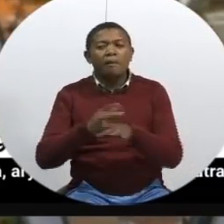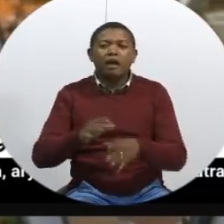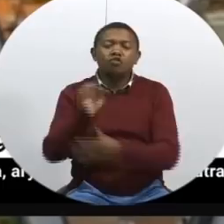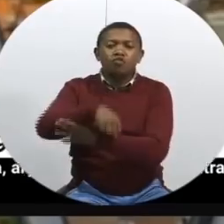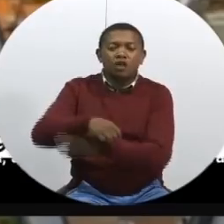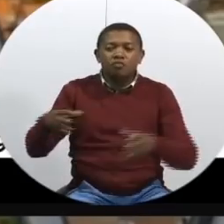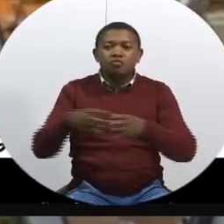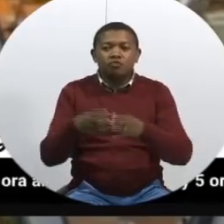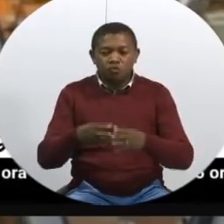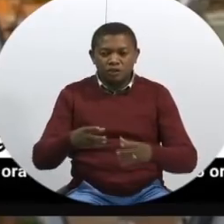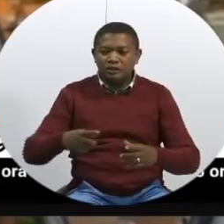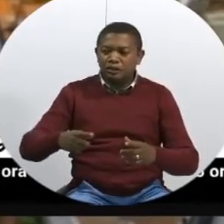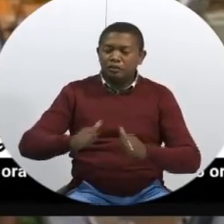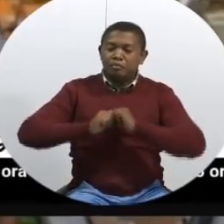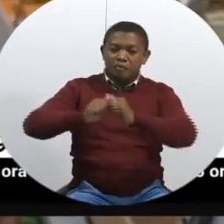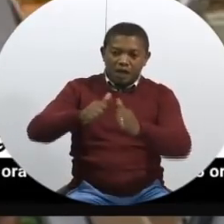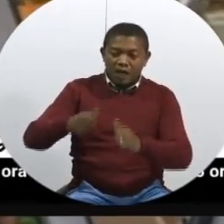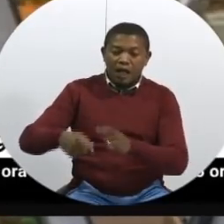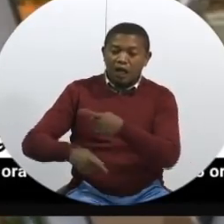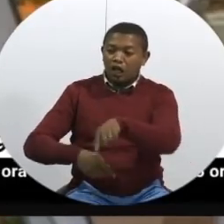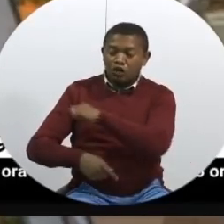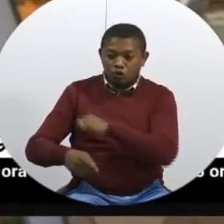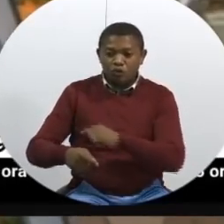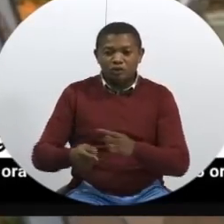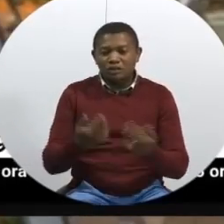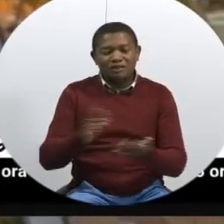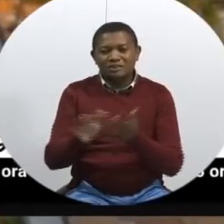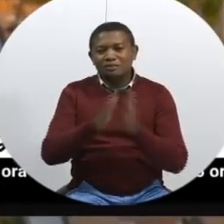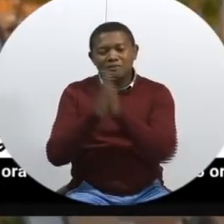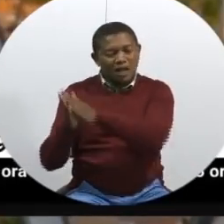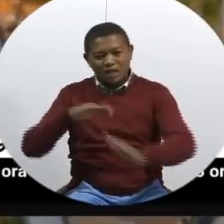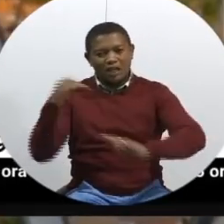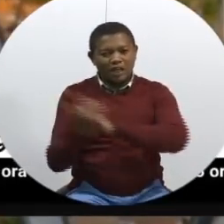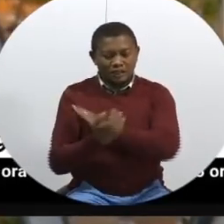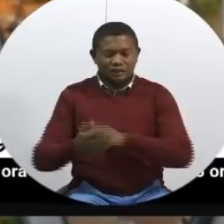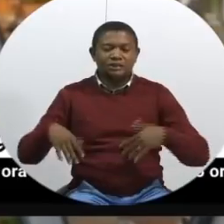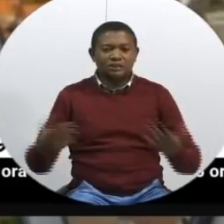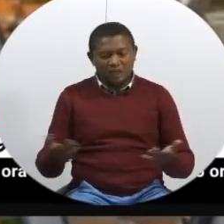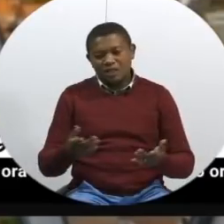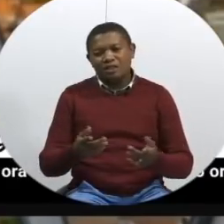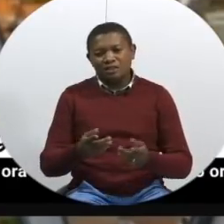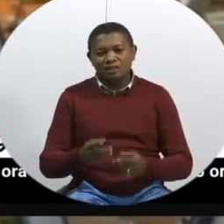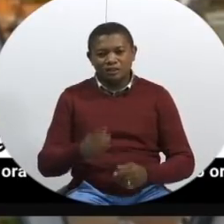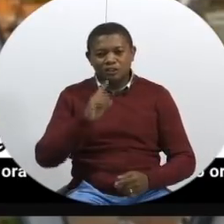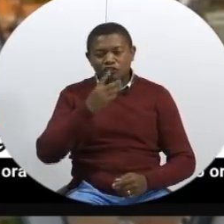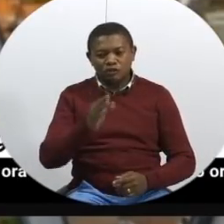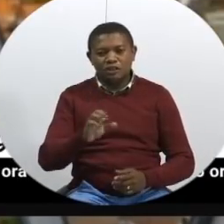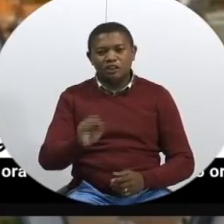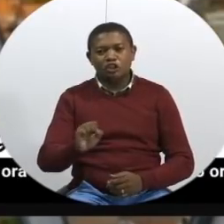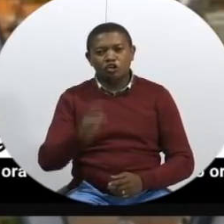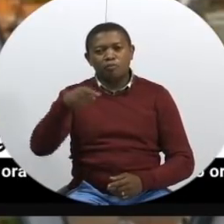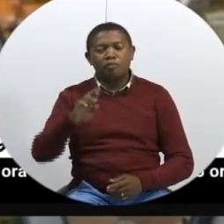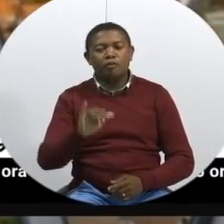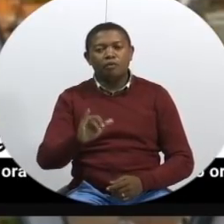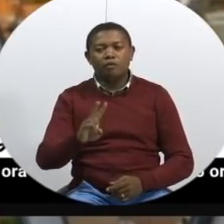fivoriana izay anerahana tamin'ireo sehatra tsy miankina na ny secteur privé. Inona moa nytanjona